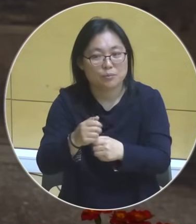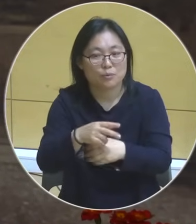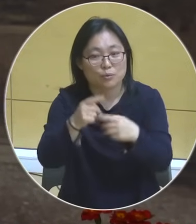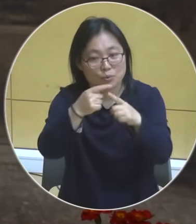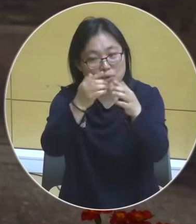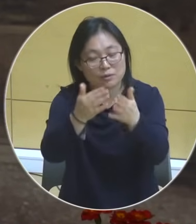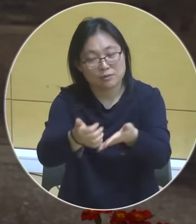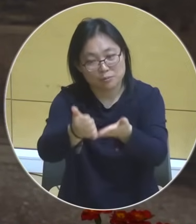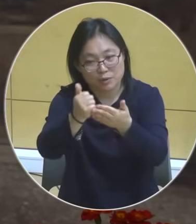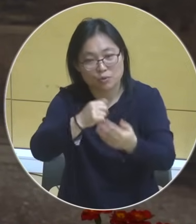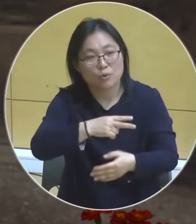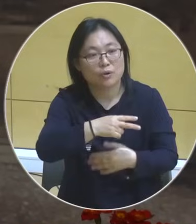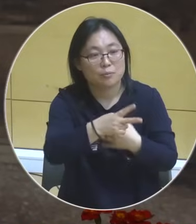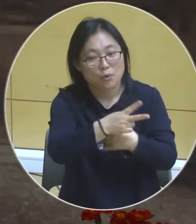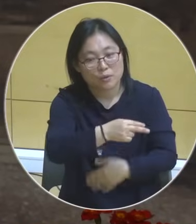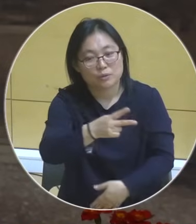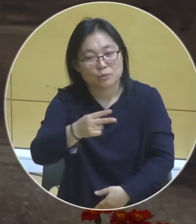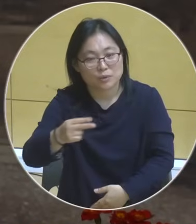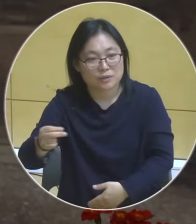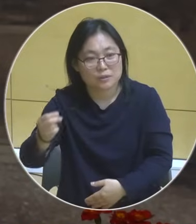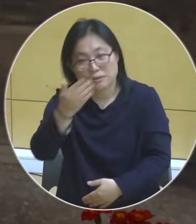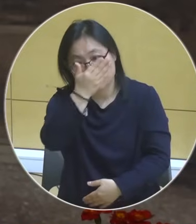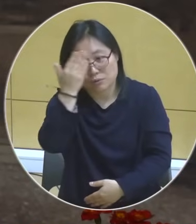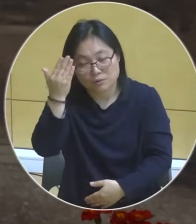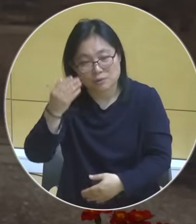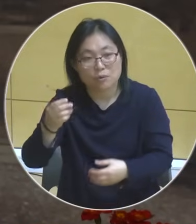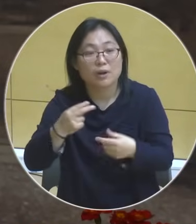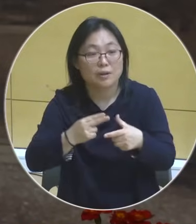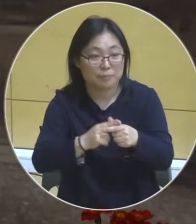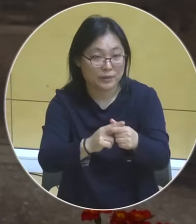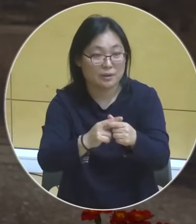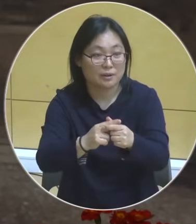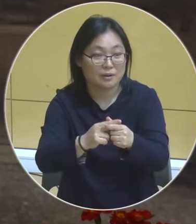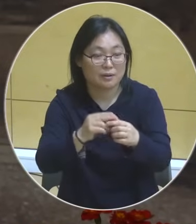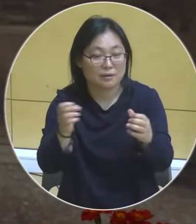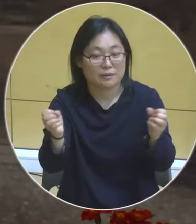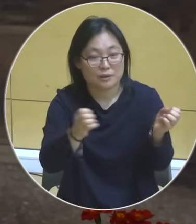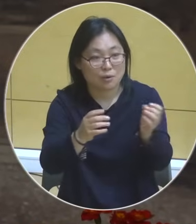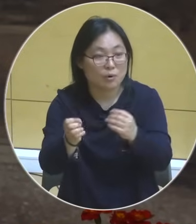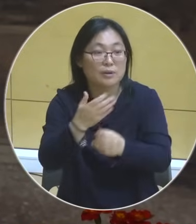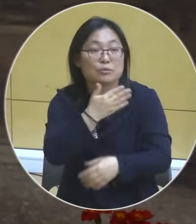젊은 청년들과 만나서 함께 대화를 나눌 수 있는 그런 귀한 분들입니다.